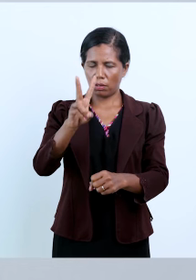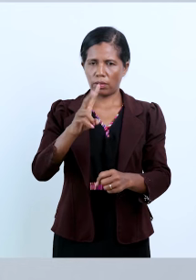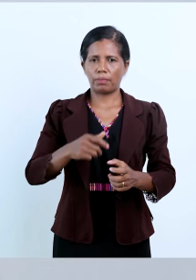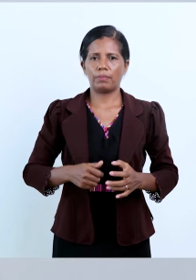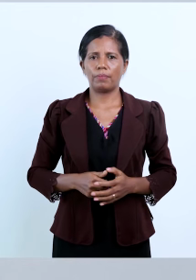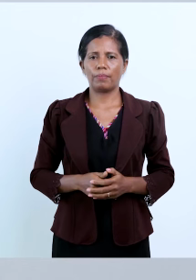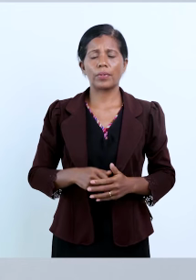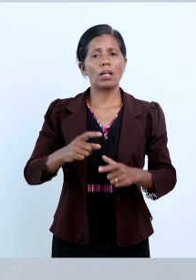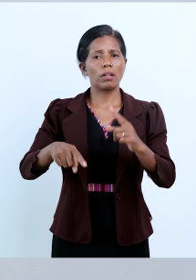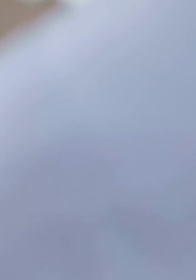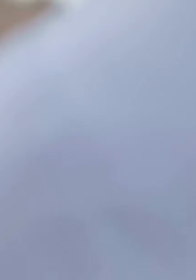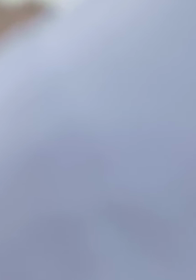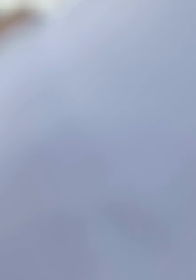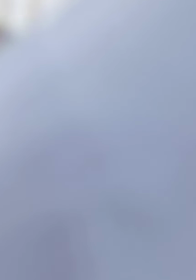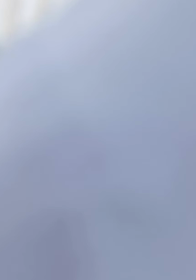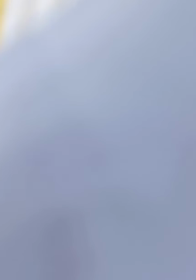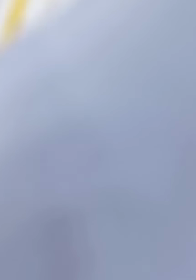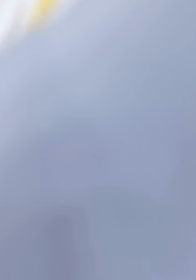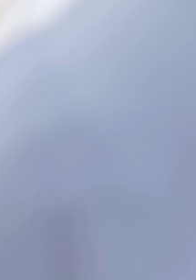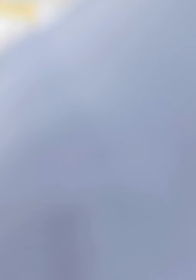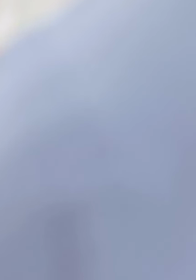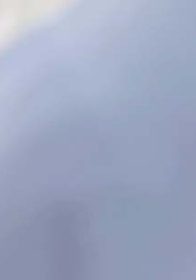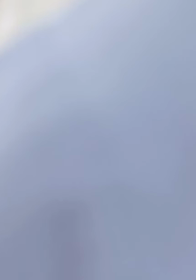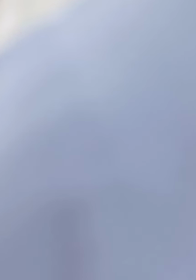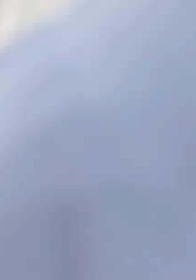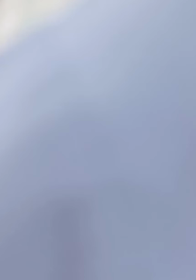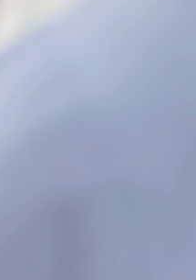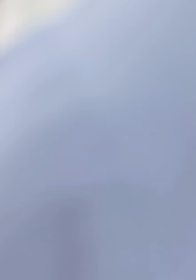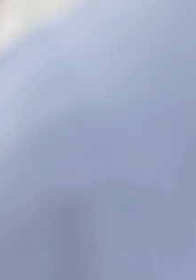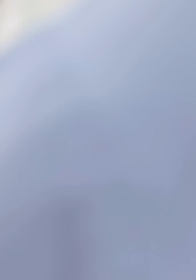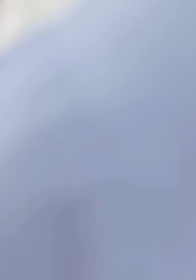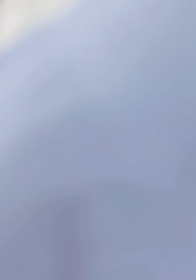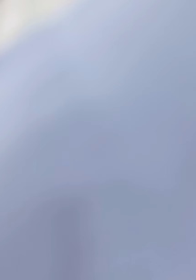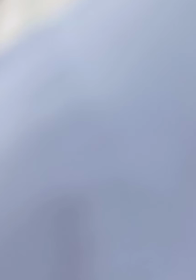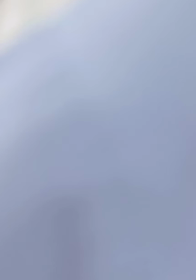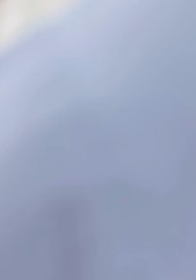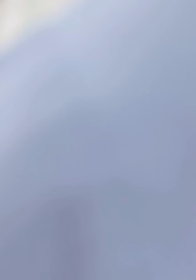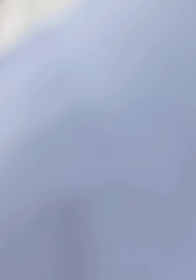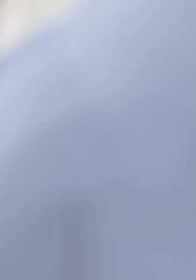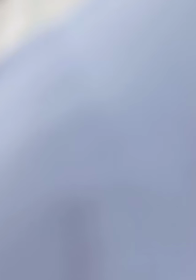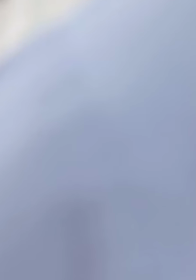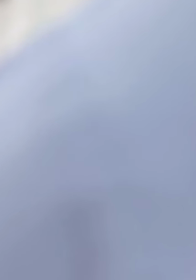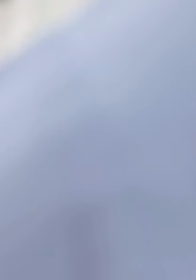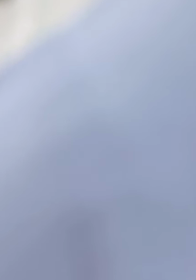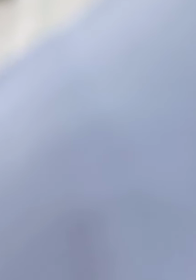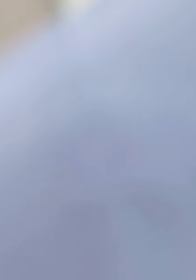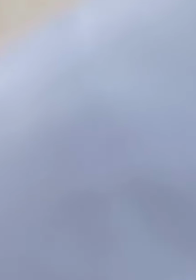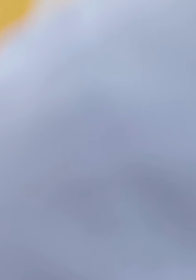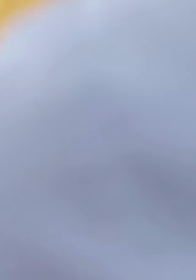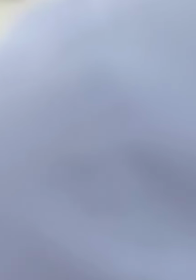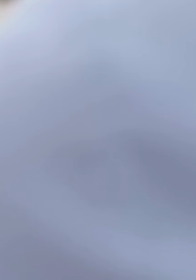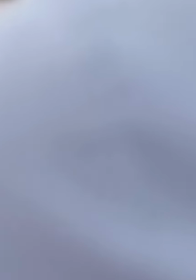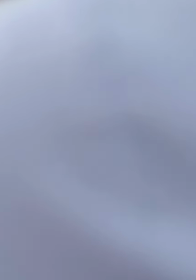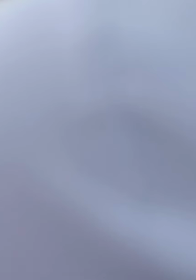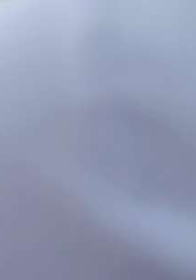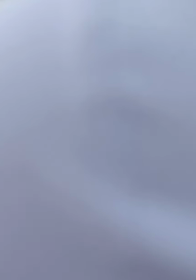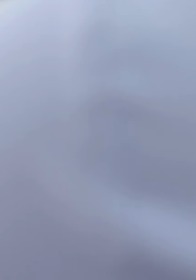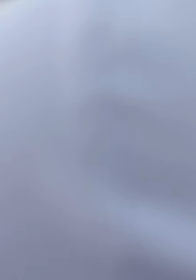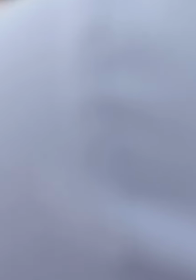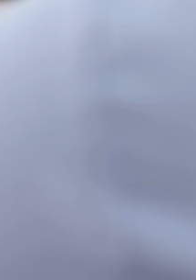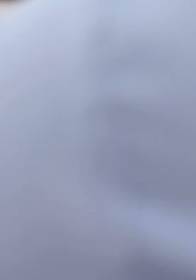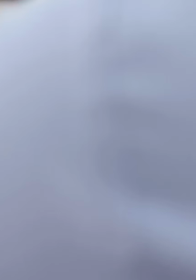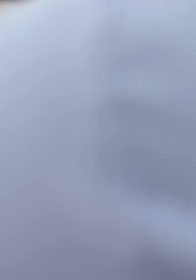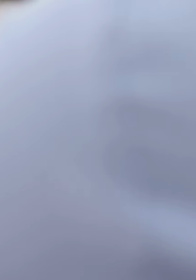ruang nilarang. Bangira simu vaksina laos dead safe for protection balabarik sira. Mai be, hamenus mos